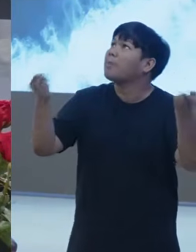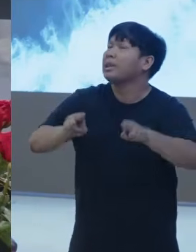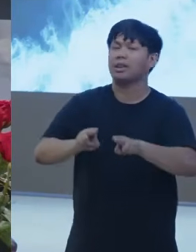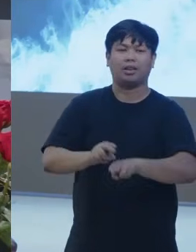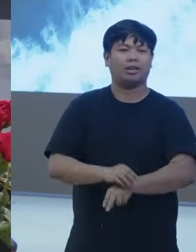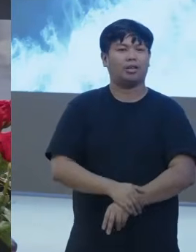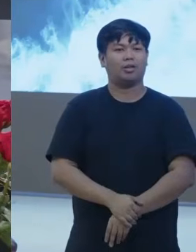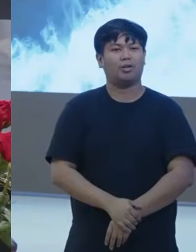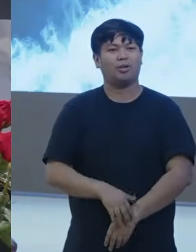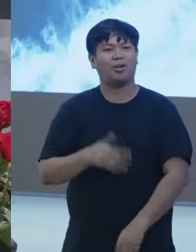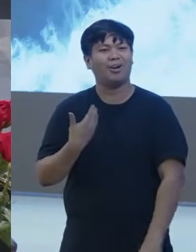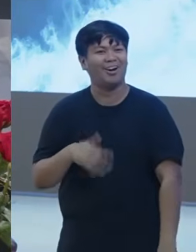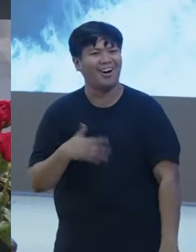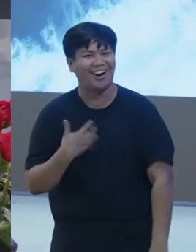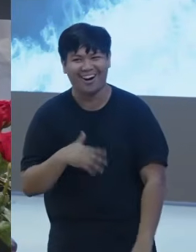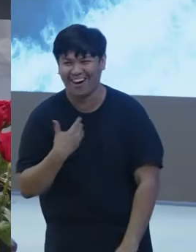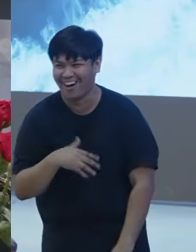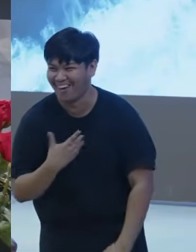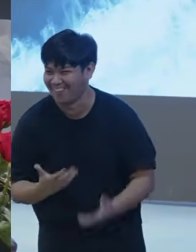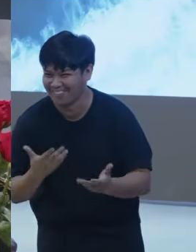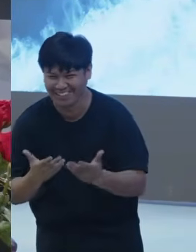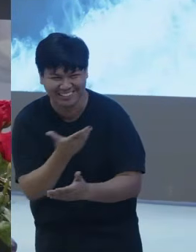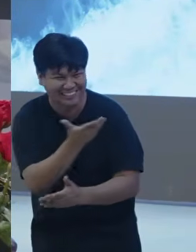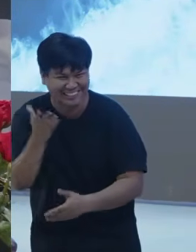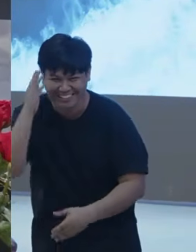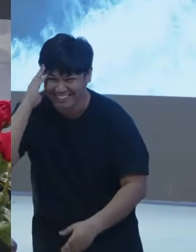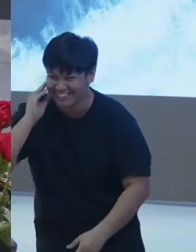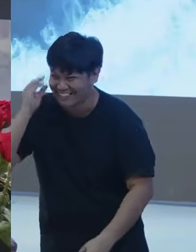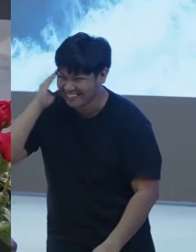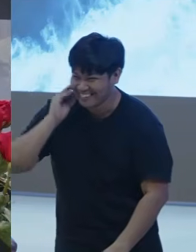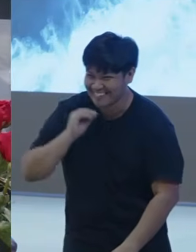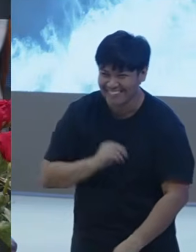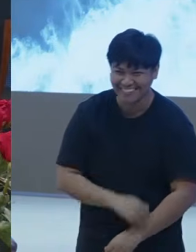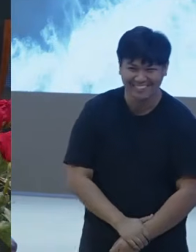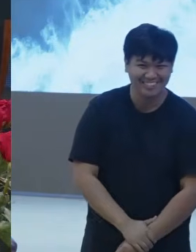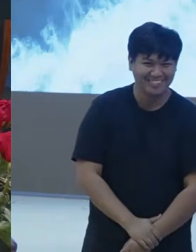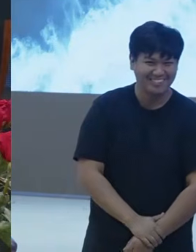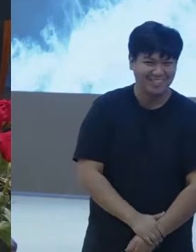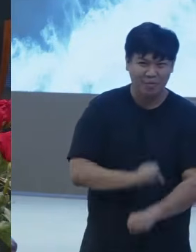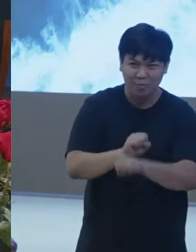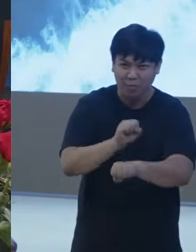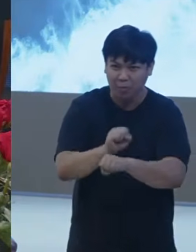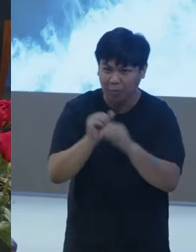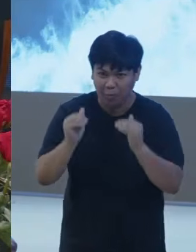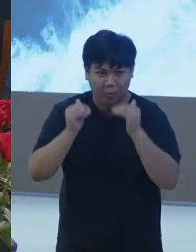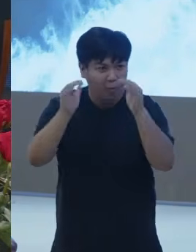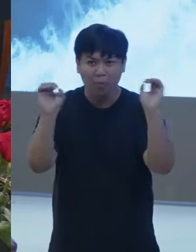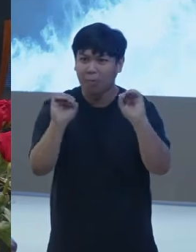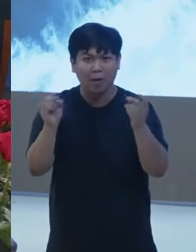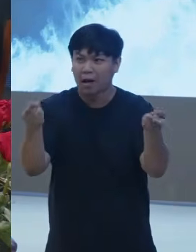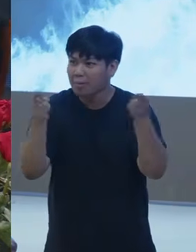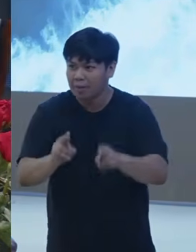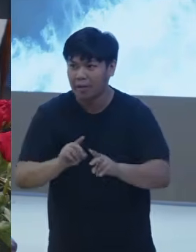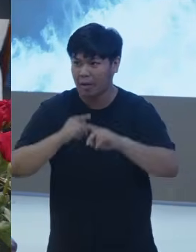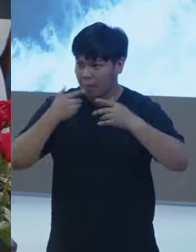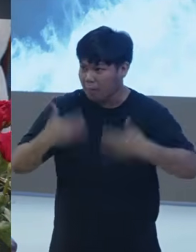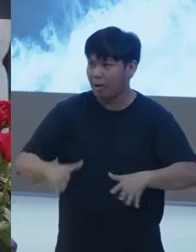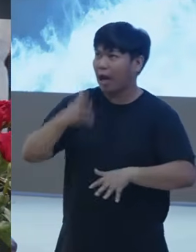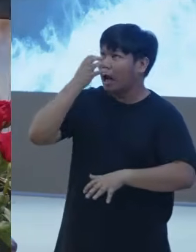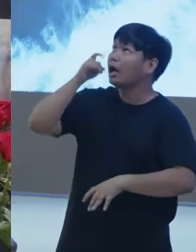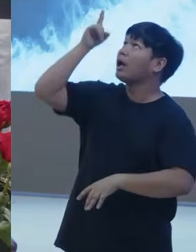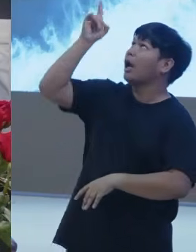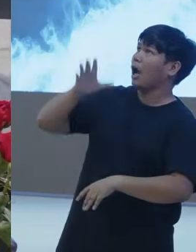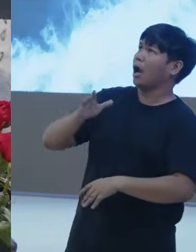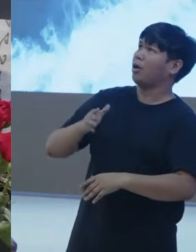Madalas po, ganyan ang ating kalooban, pag-uugali sa ating Diyos. At yung issue